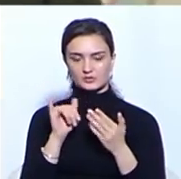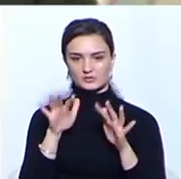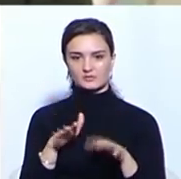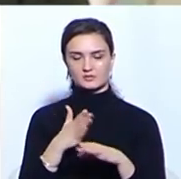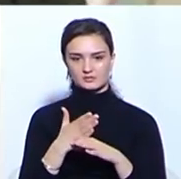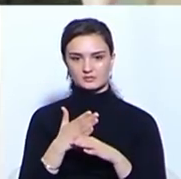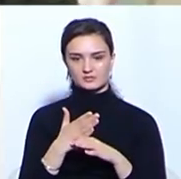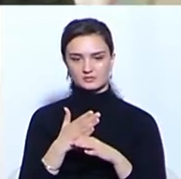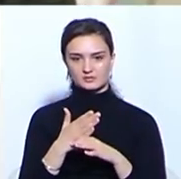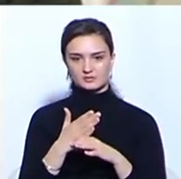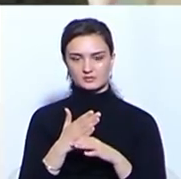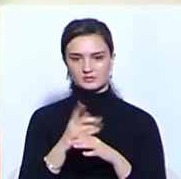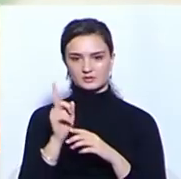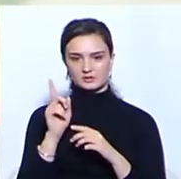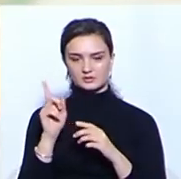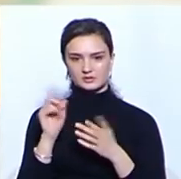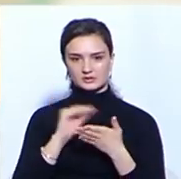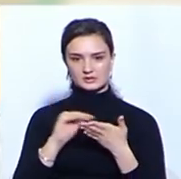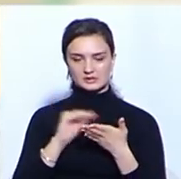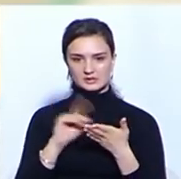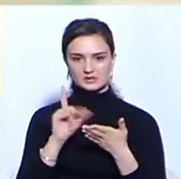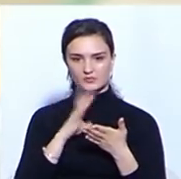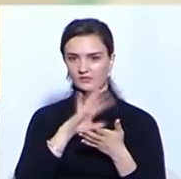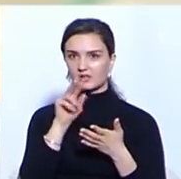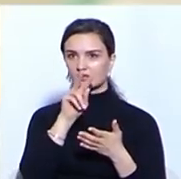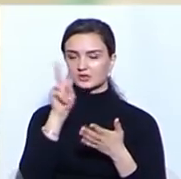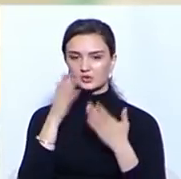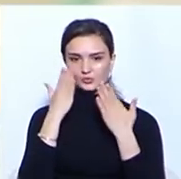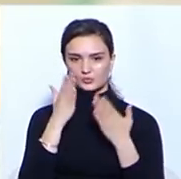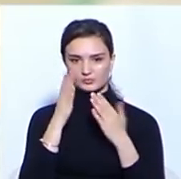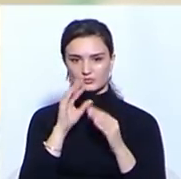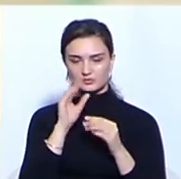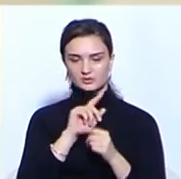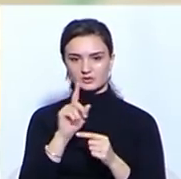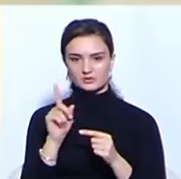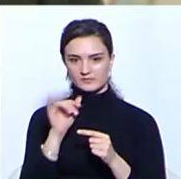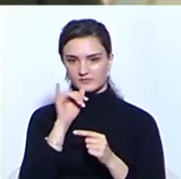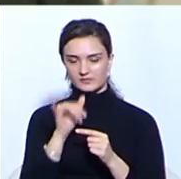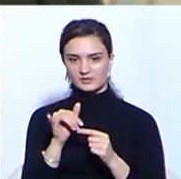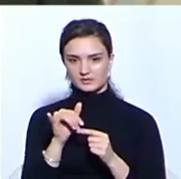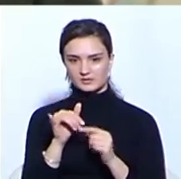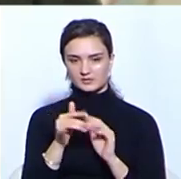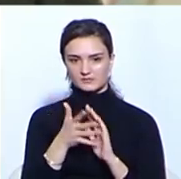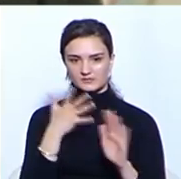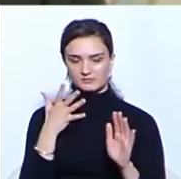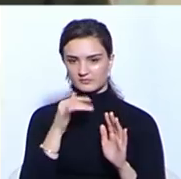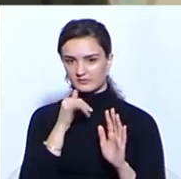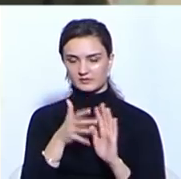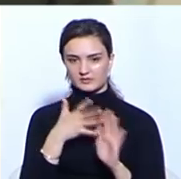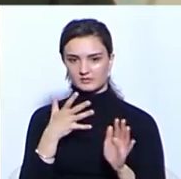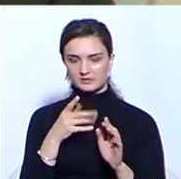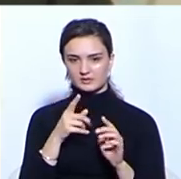ვიყოთ, რა შრიფტითაც არ უნდა იყოს წარწერა სადმე. როდესაც რაღაცას ვერ ხვდებით და ვერ